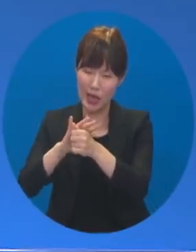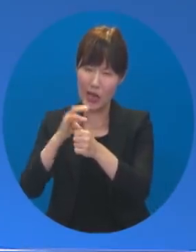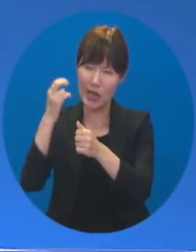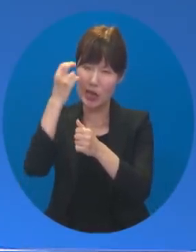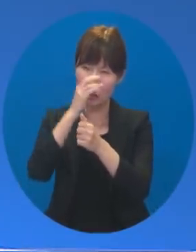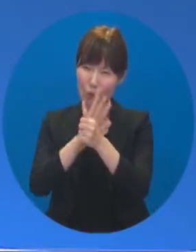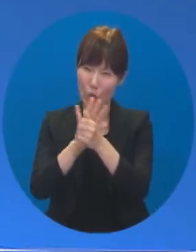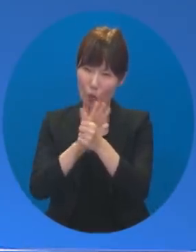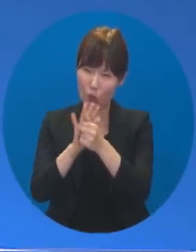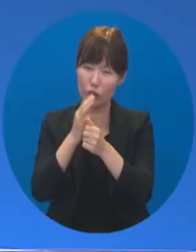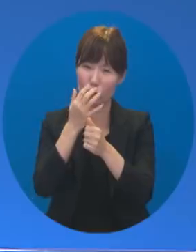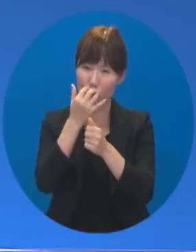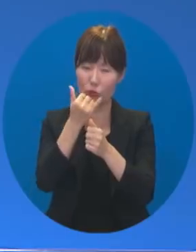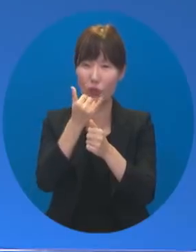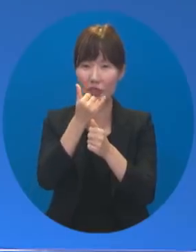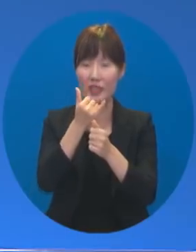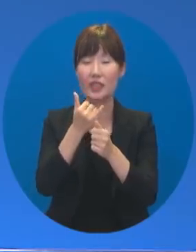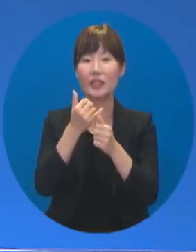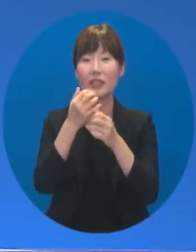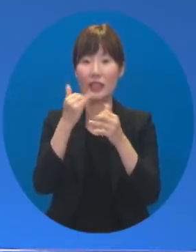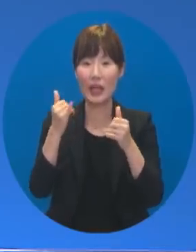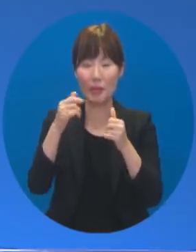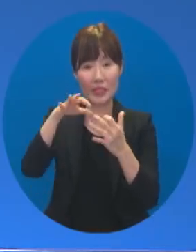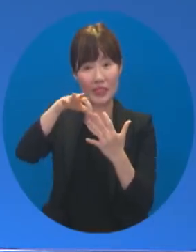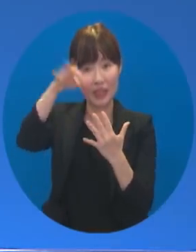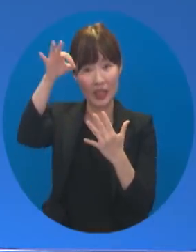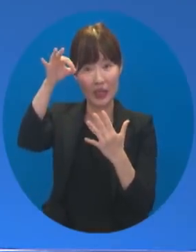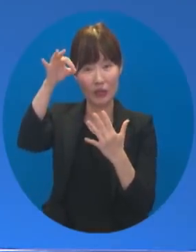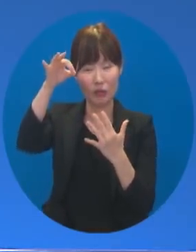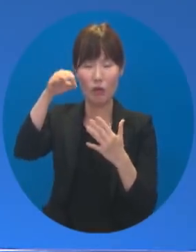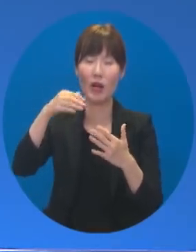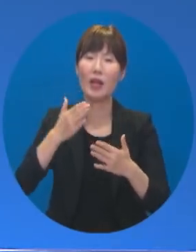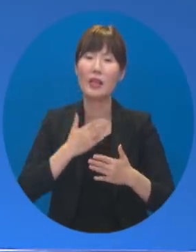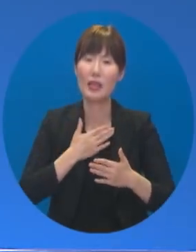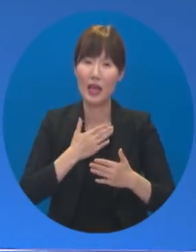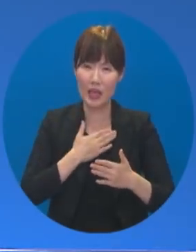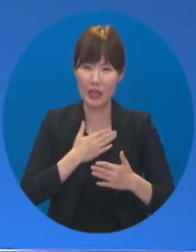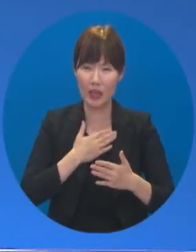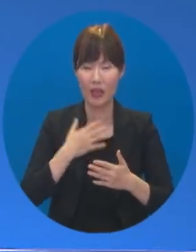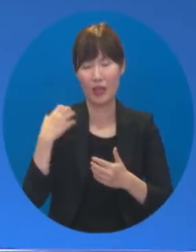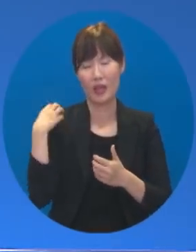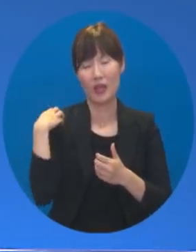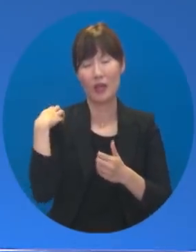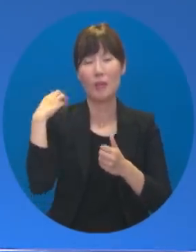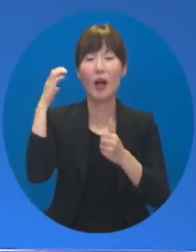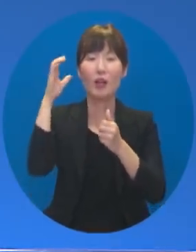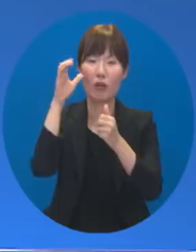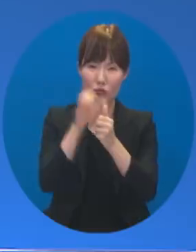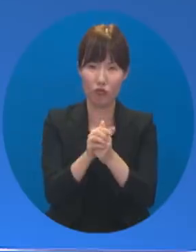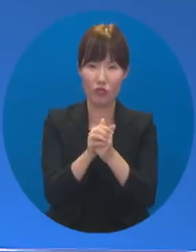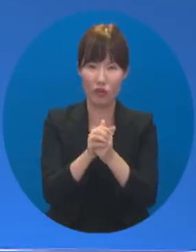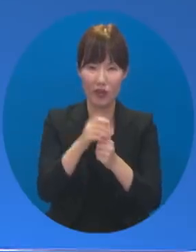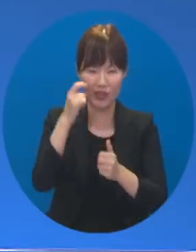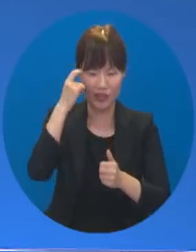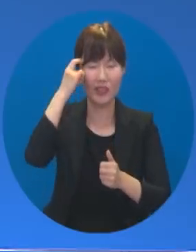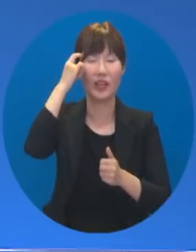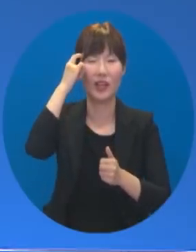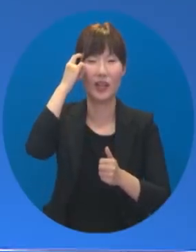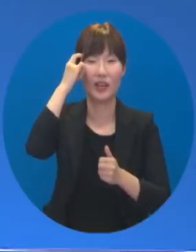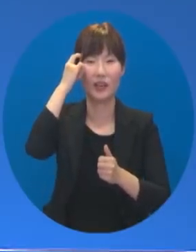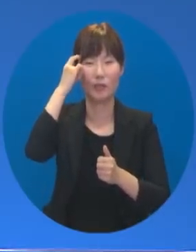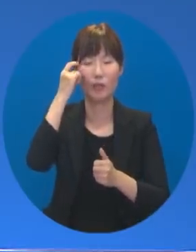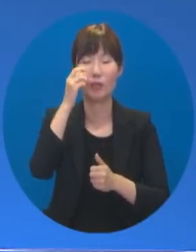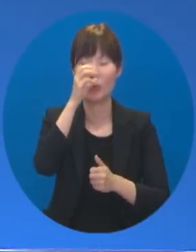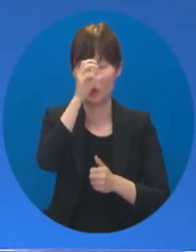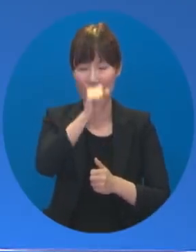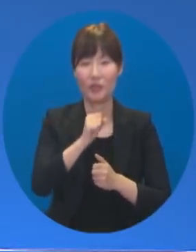하나님께서 맡겨주신 것이구나 라는 것을 깨달았으면 좋겠습니다. 죄책감에 사로잡힐